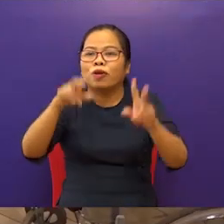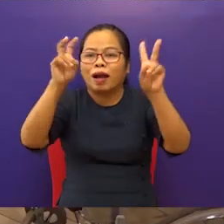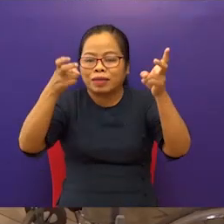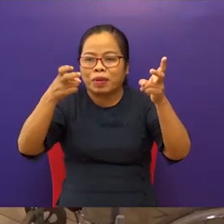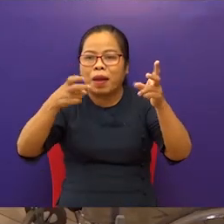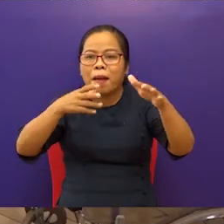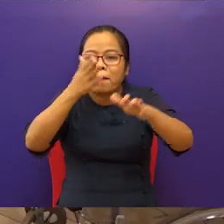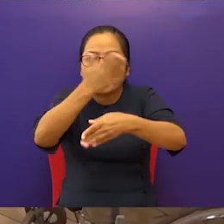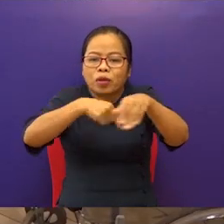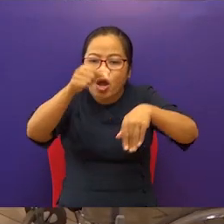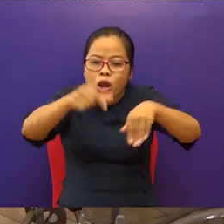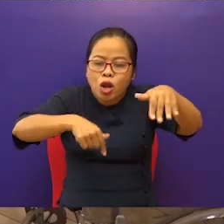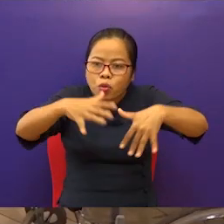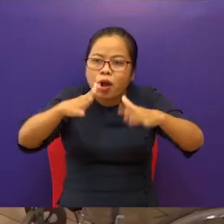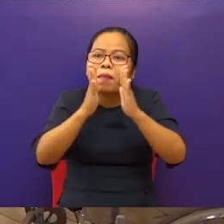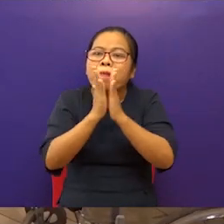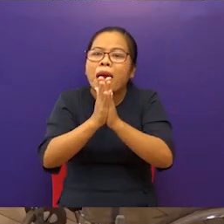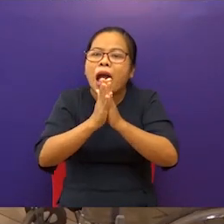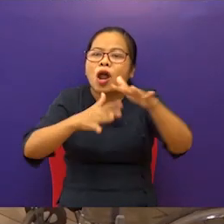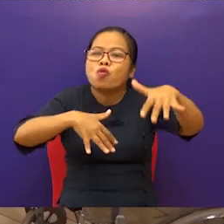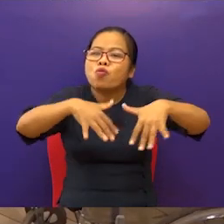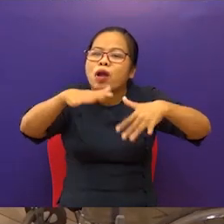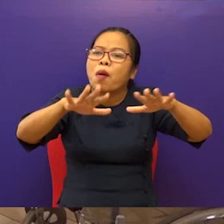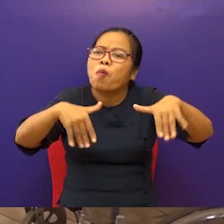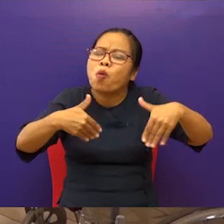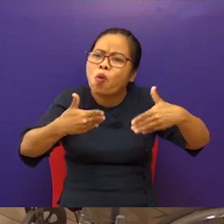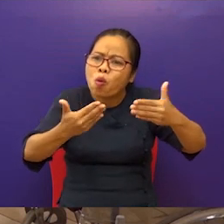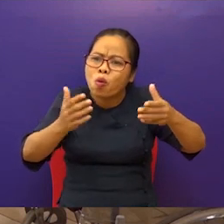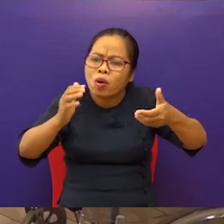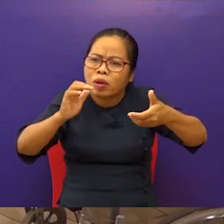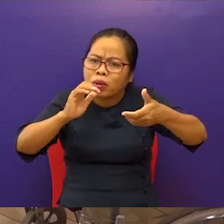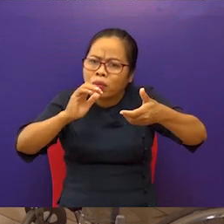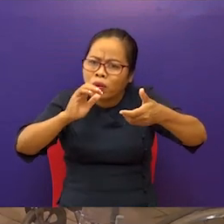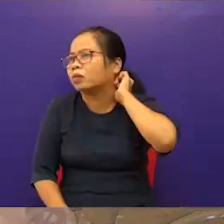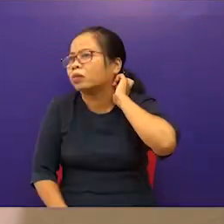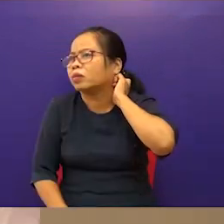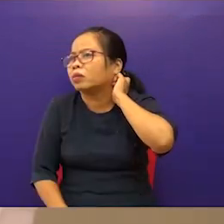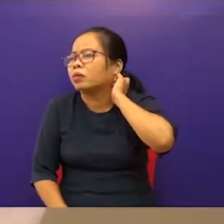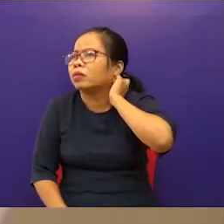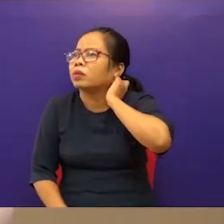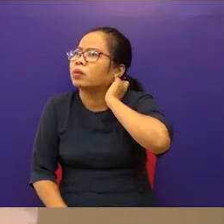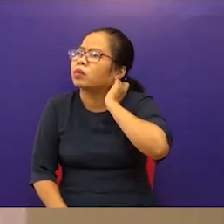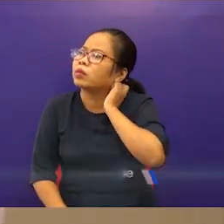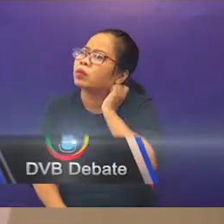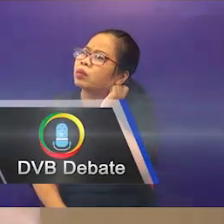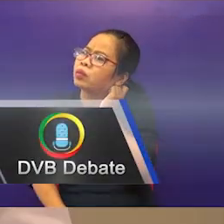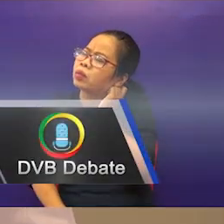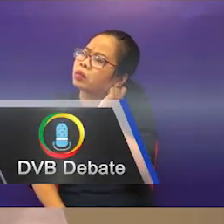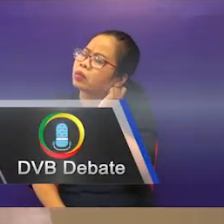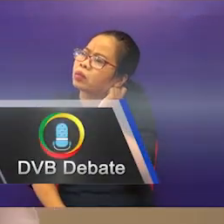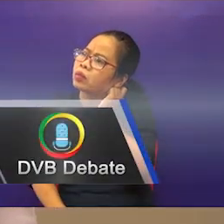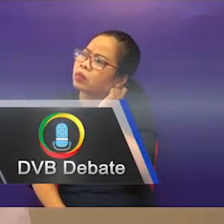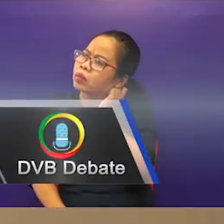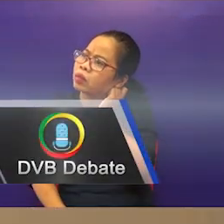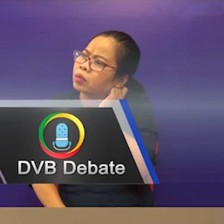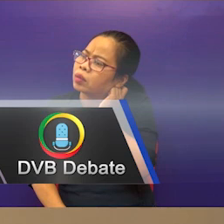ဆိုတဲ့ခေါင်းစဉ်နဲ့ကျွန်တော်တို့ဆွေးနွေးကြဖြစ်ပါတယ်တတိယပိုင်းဖြစ်ပါတယ်ကျွန်တော်အရင်ဆုံး flow ကိုစပြီးတော့မှဖွင့်ပေးချင်ပါတယ်နောက်မှပြောမယ့်လူတွေ ခု2019မတန်ဆွမ်းဥပဒေ